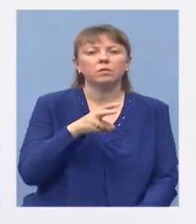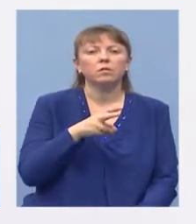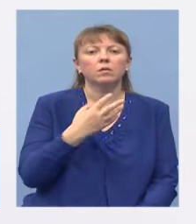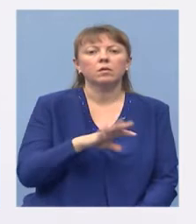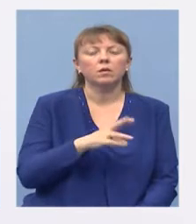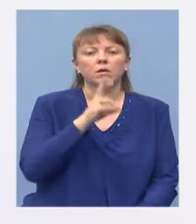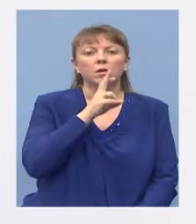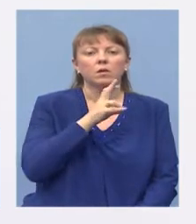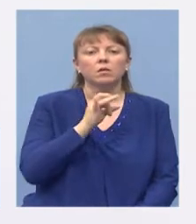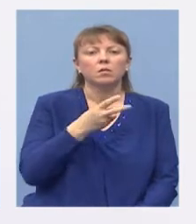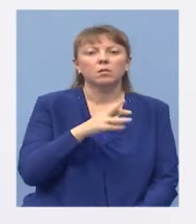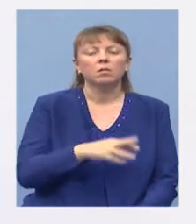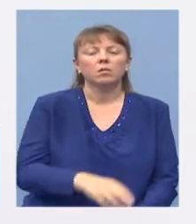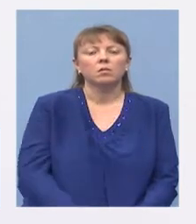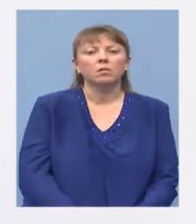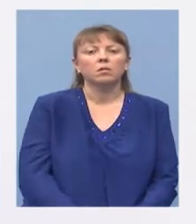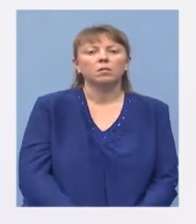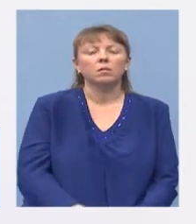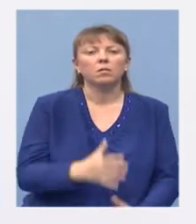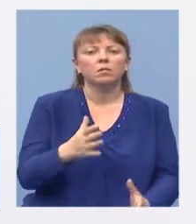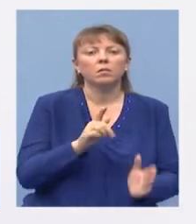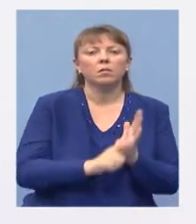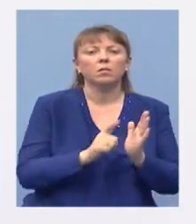сотрудникам госкорпорации по области оказано более